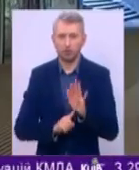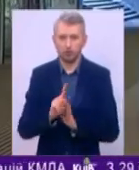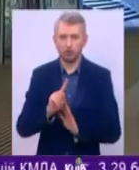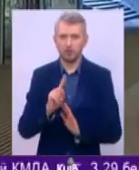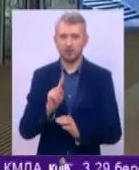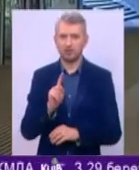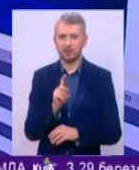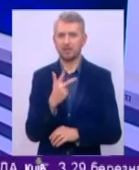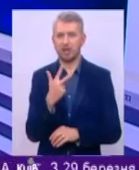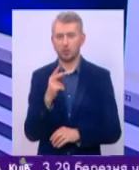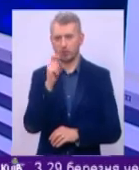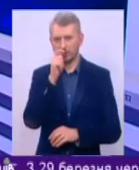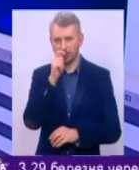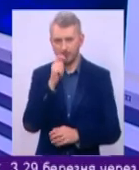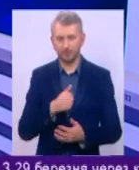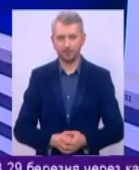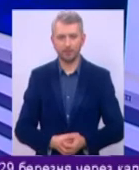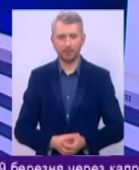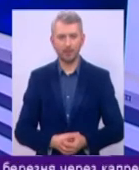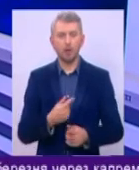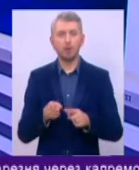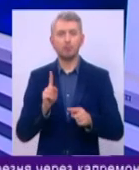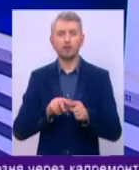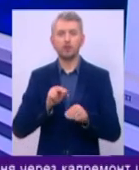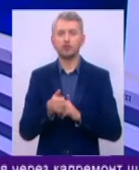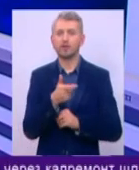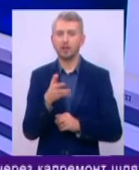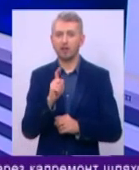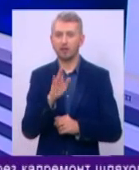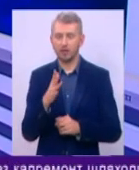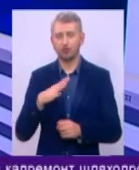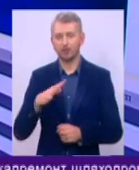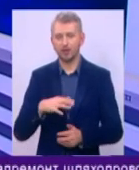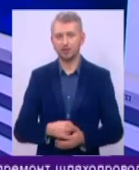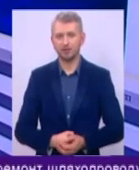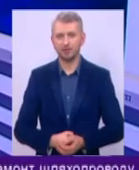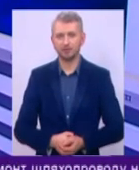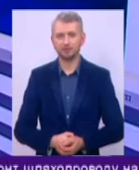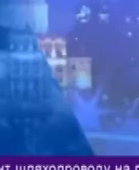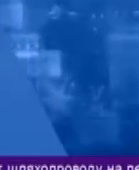розпочнуться з 3 квітня. Про це за лічені хвилини. Дочекайтеся.